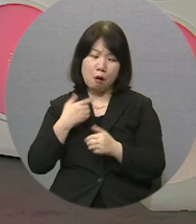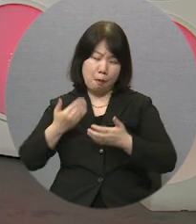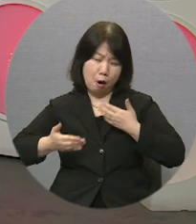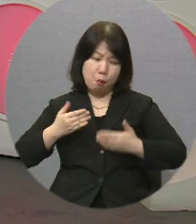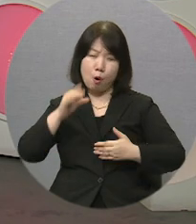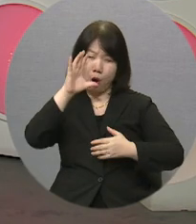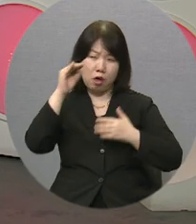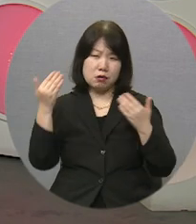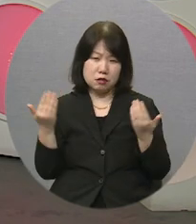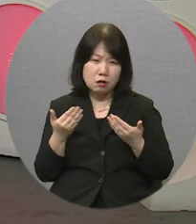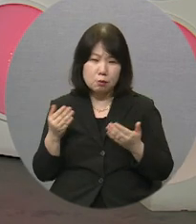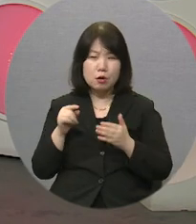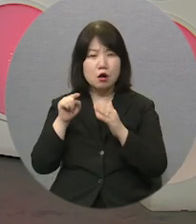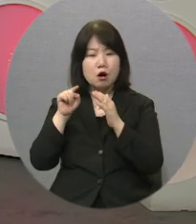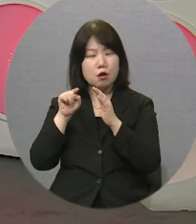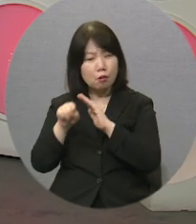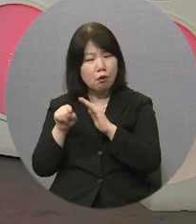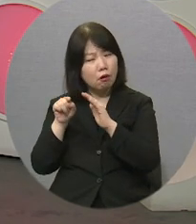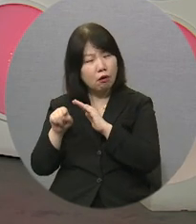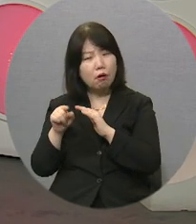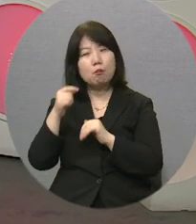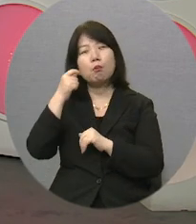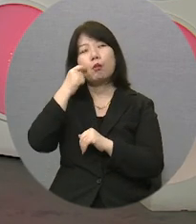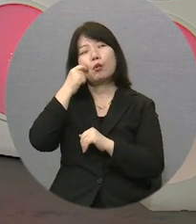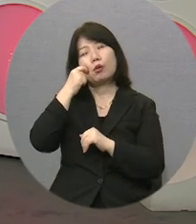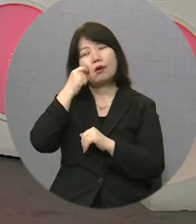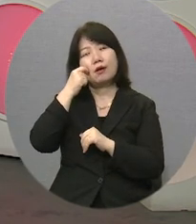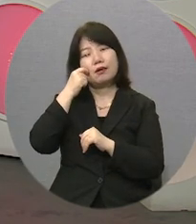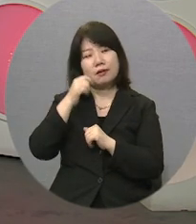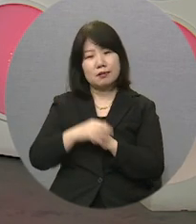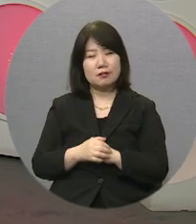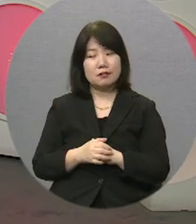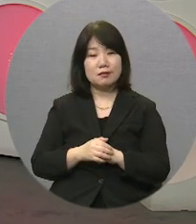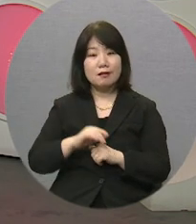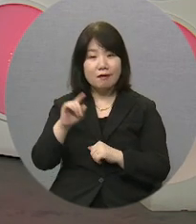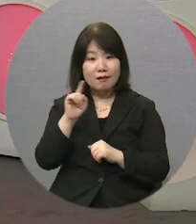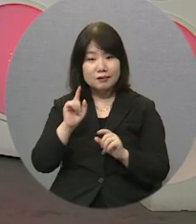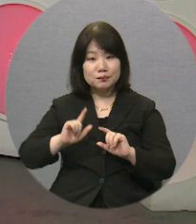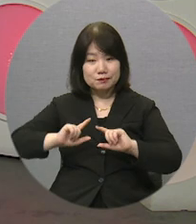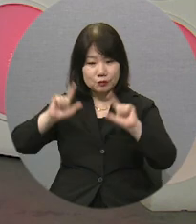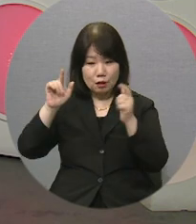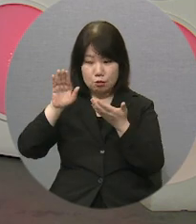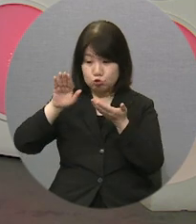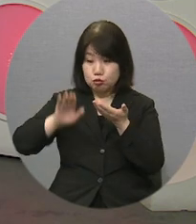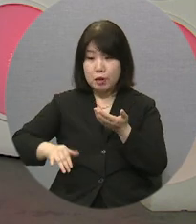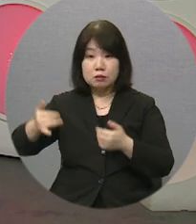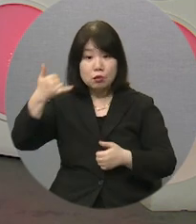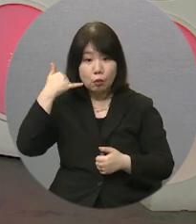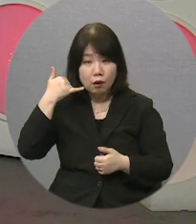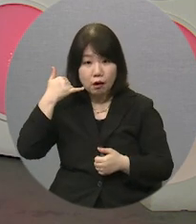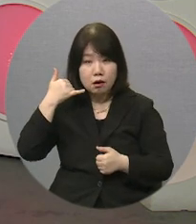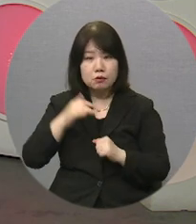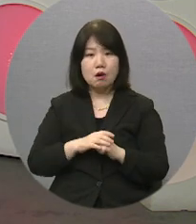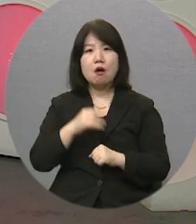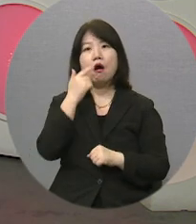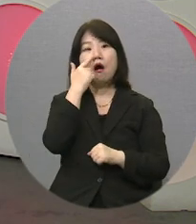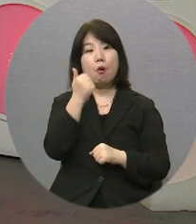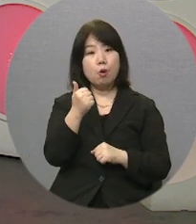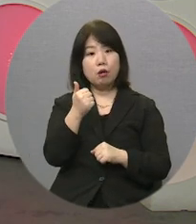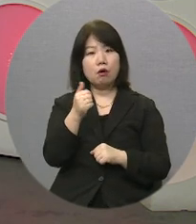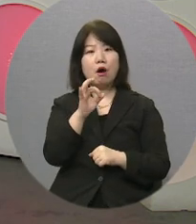찾아가지는 못했습니다. 어느 날 후임에게서 전화가 왔는데